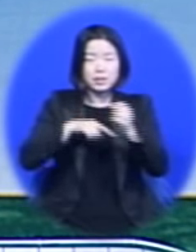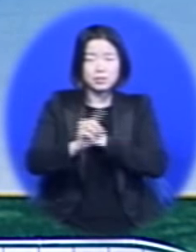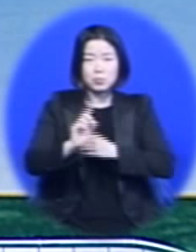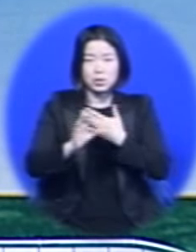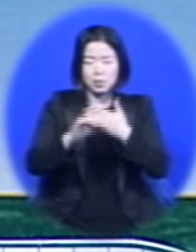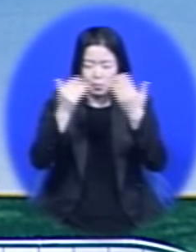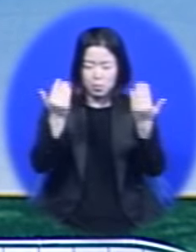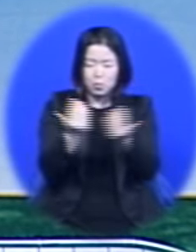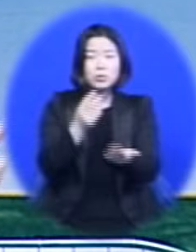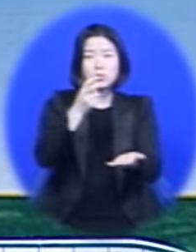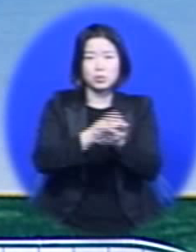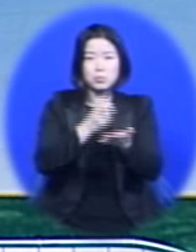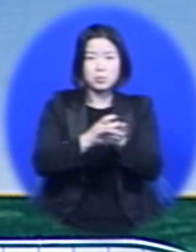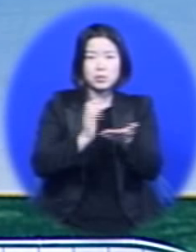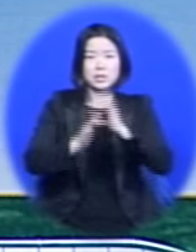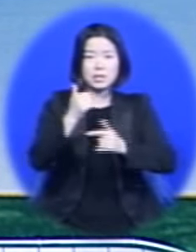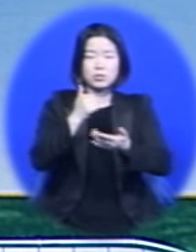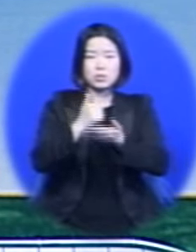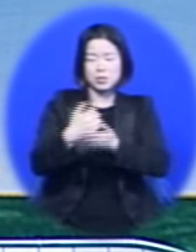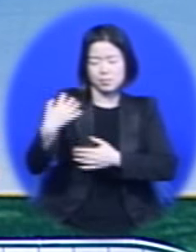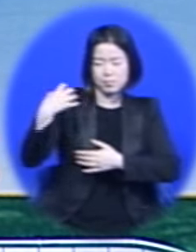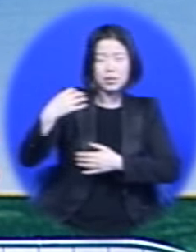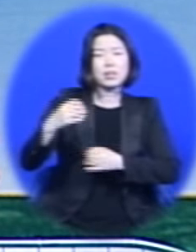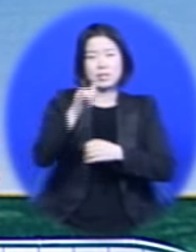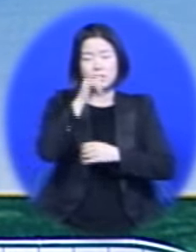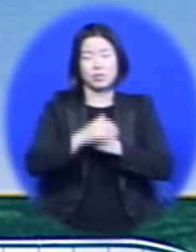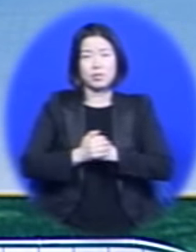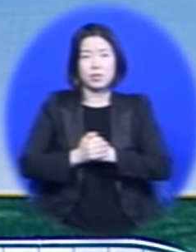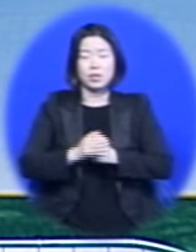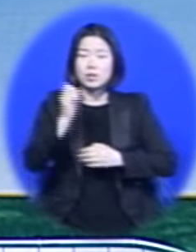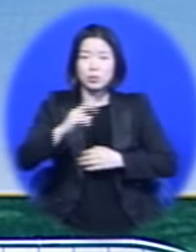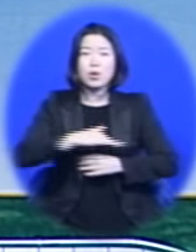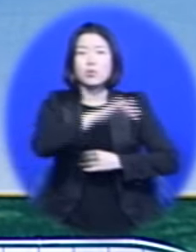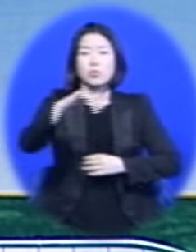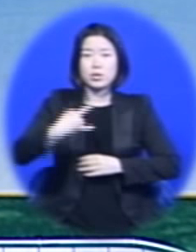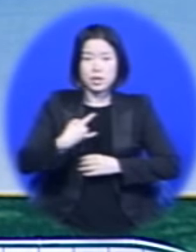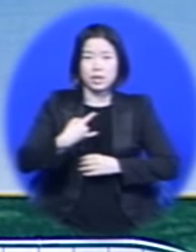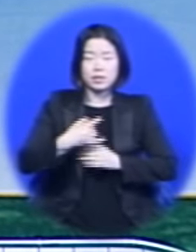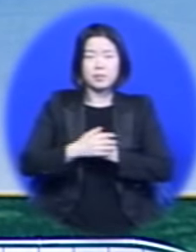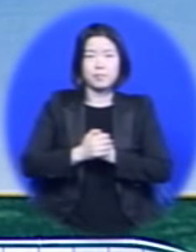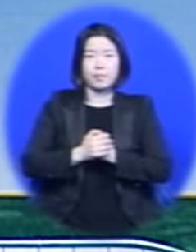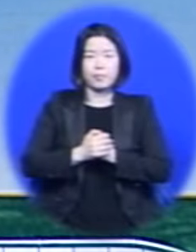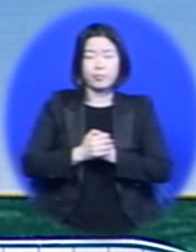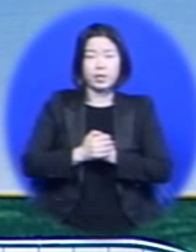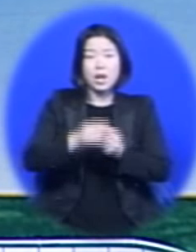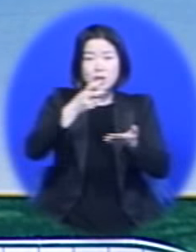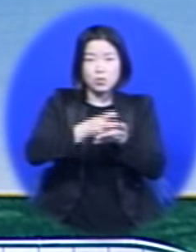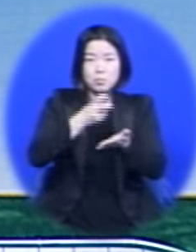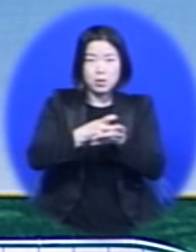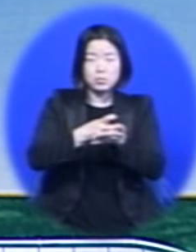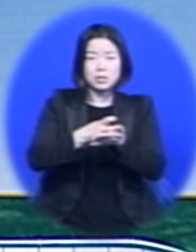다 요구를 담당하셨습니다. 그리고 우리들에게는 율법을